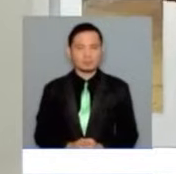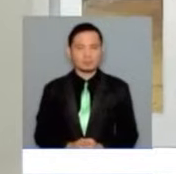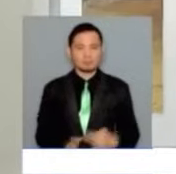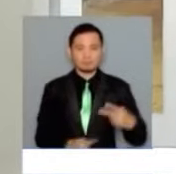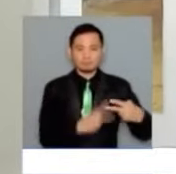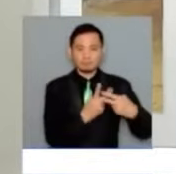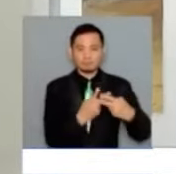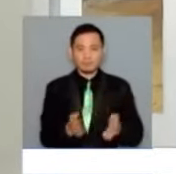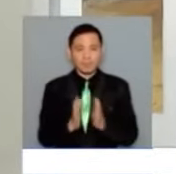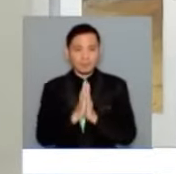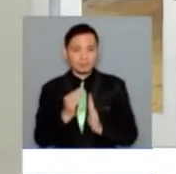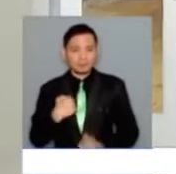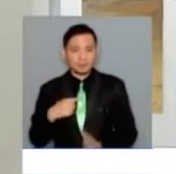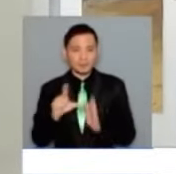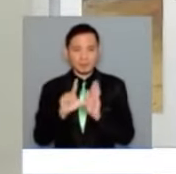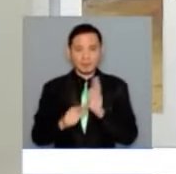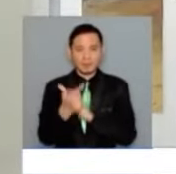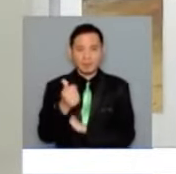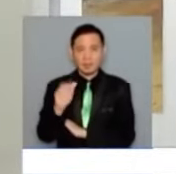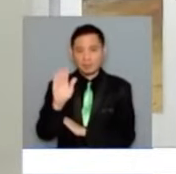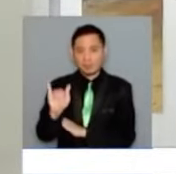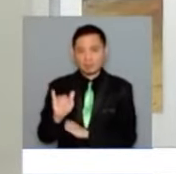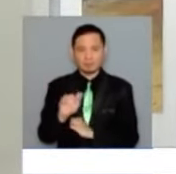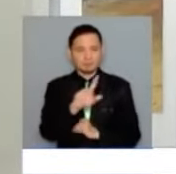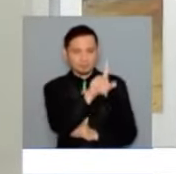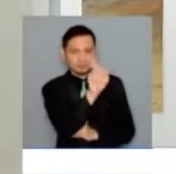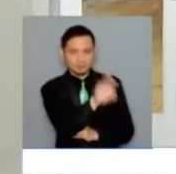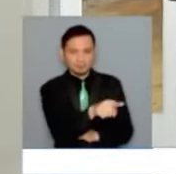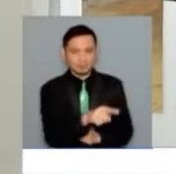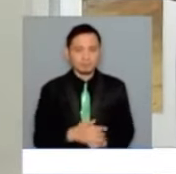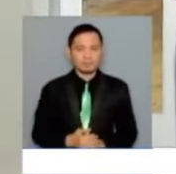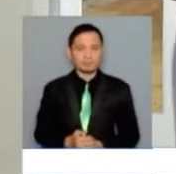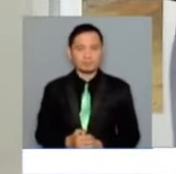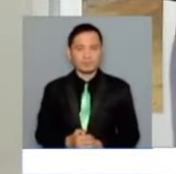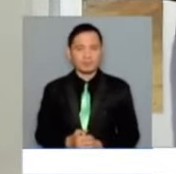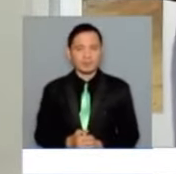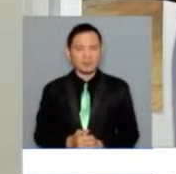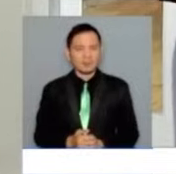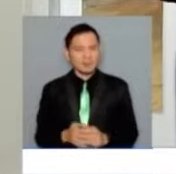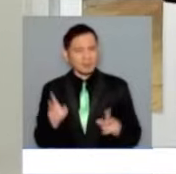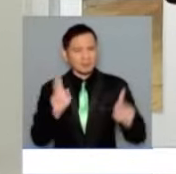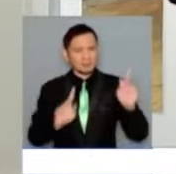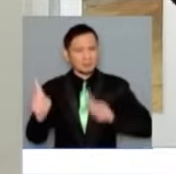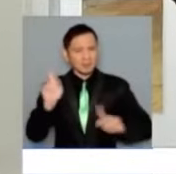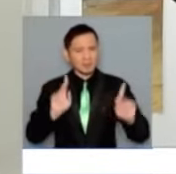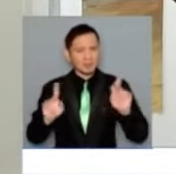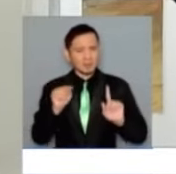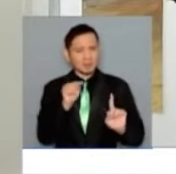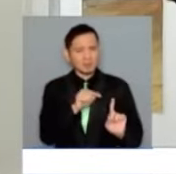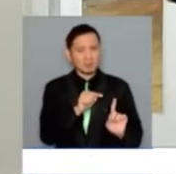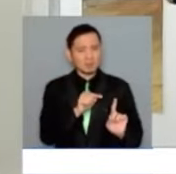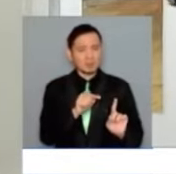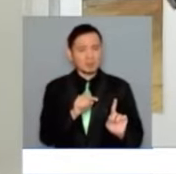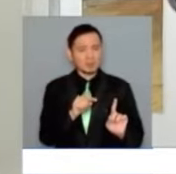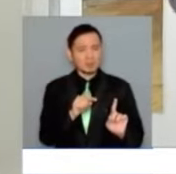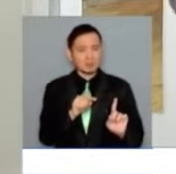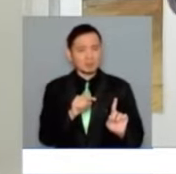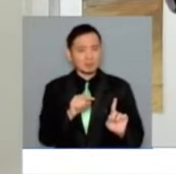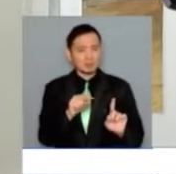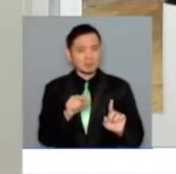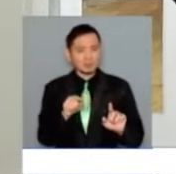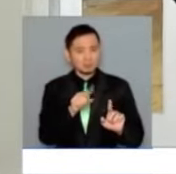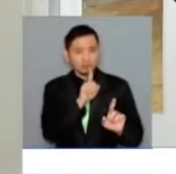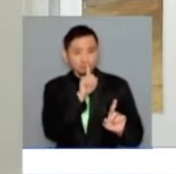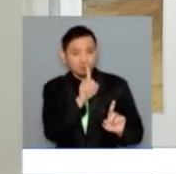#AskAttorney, attorney, yung mga nagtitinda po ba nito, may obligasyon rin na siguruhing authorized personnel ang bibili ng